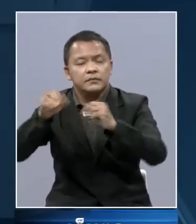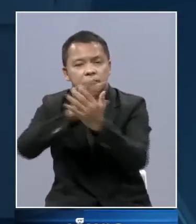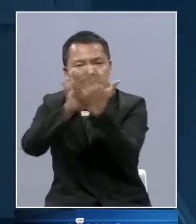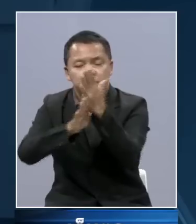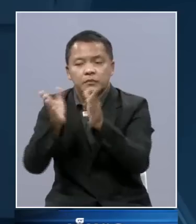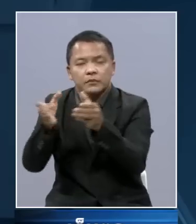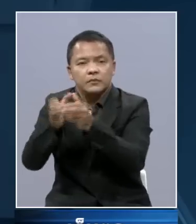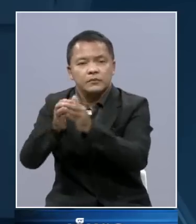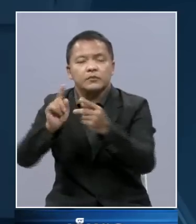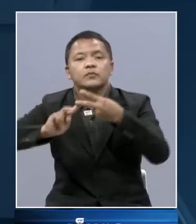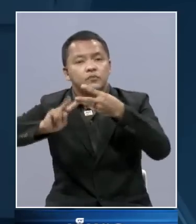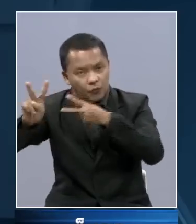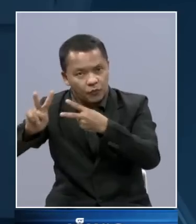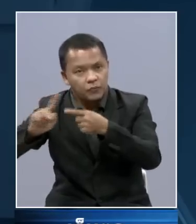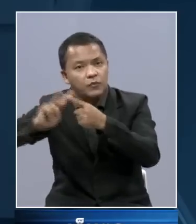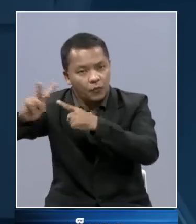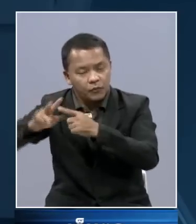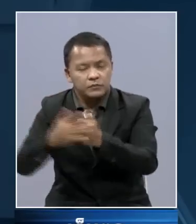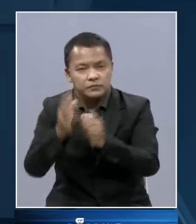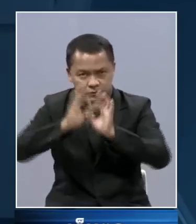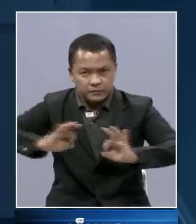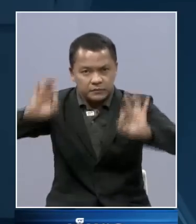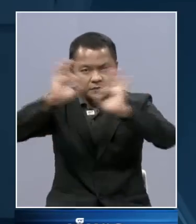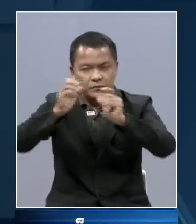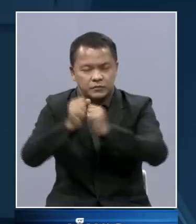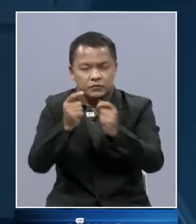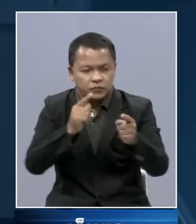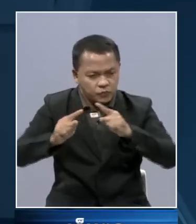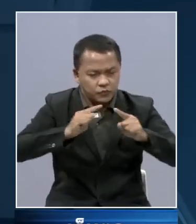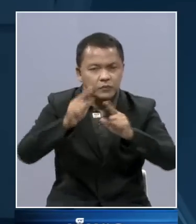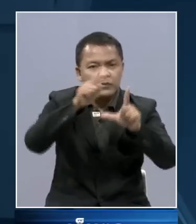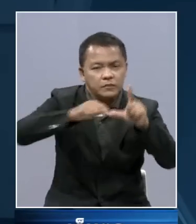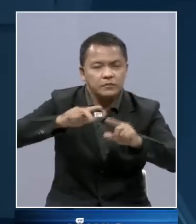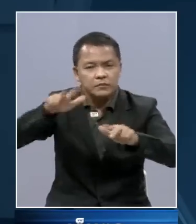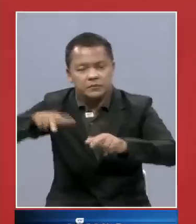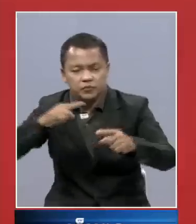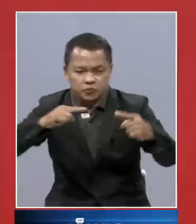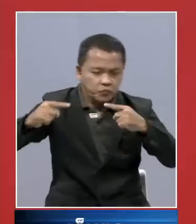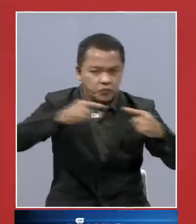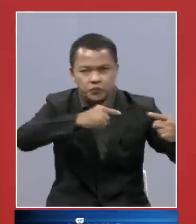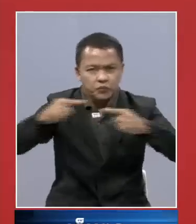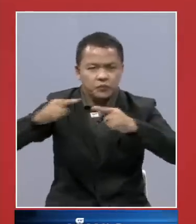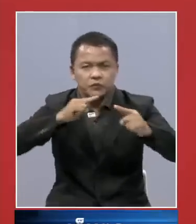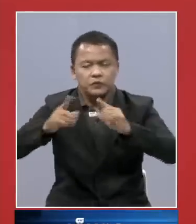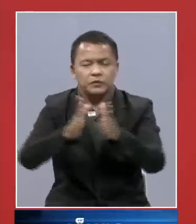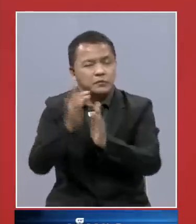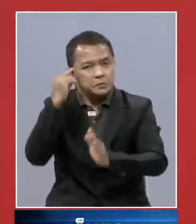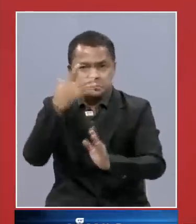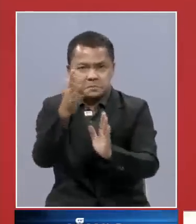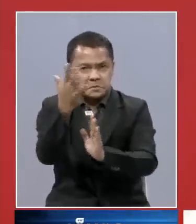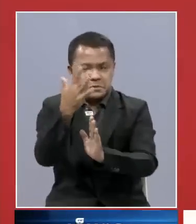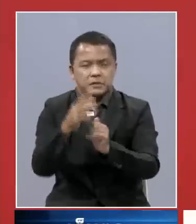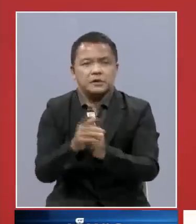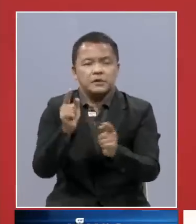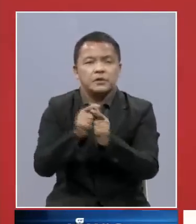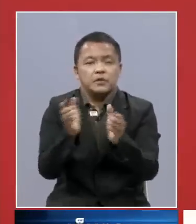รเป็นของพรรคอันดับ2ที่สำคัญแรงต่อรองของก้าวไกลกับเพื่อไทยค่อนข้างสูงทั้ง2พรรคเนี่ยมันไม่เคยเกิดแบบนี้ครับ